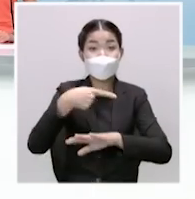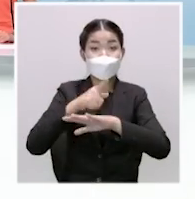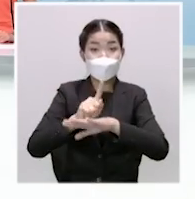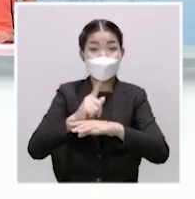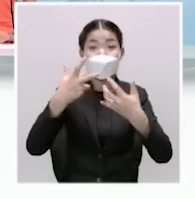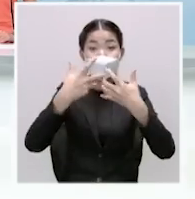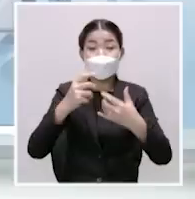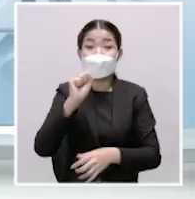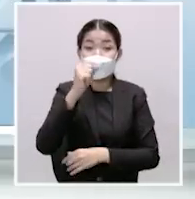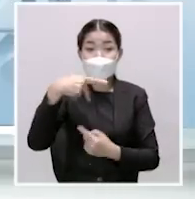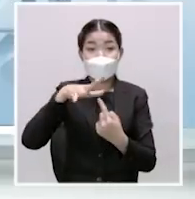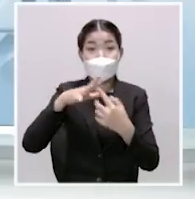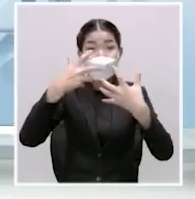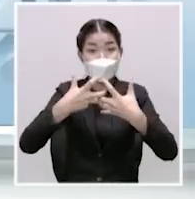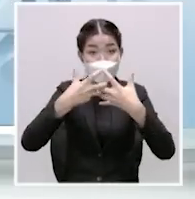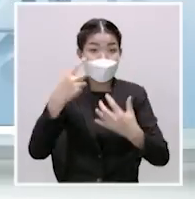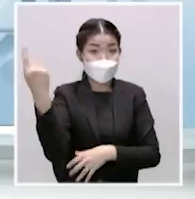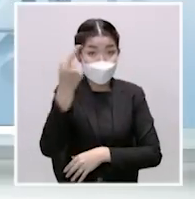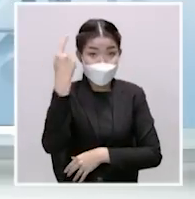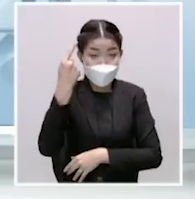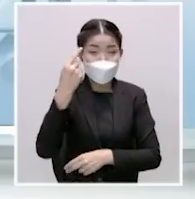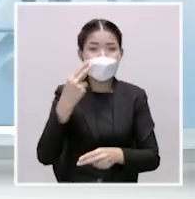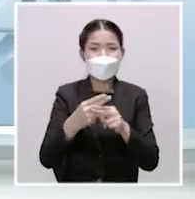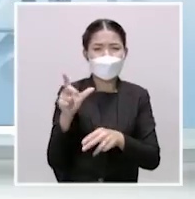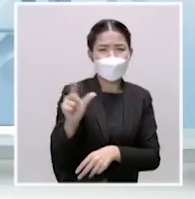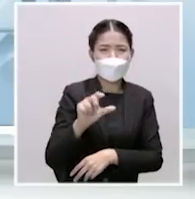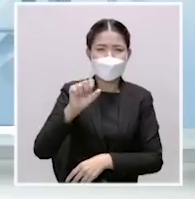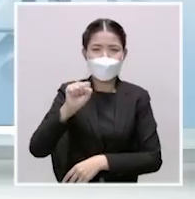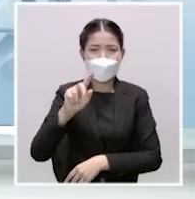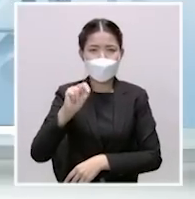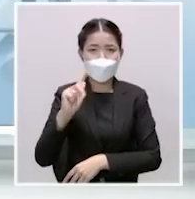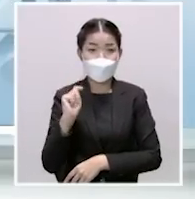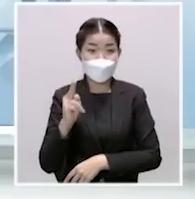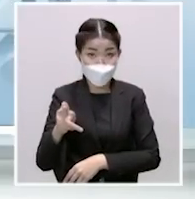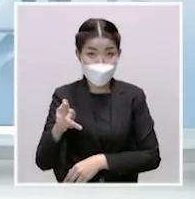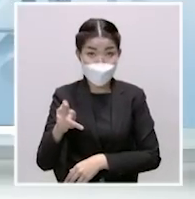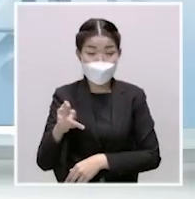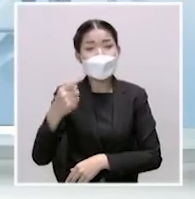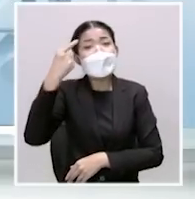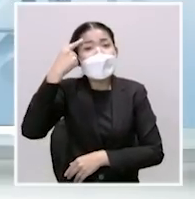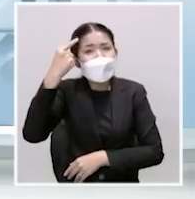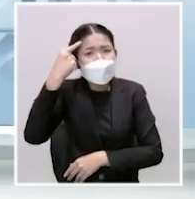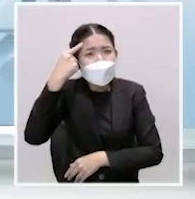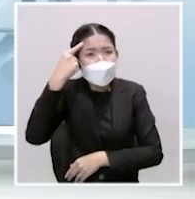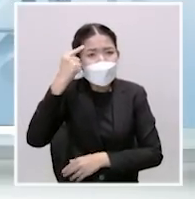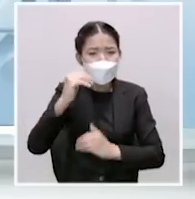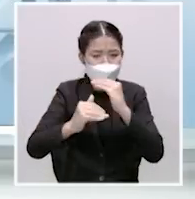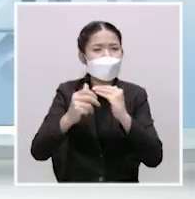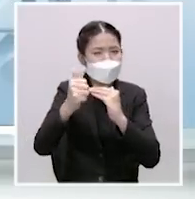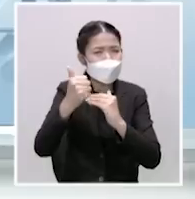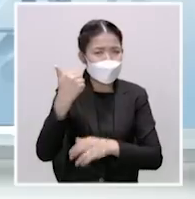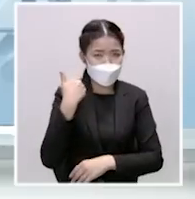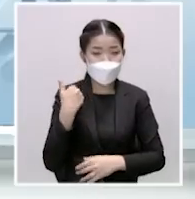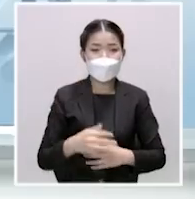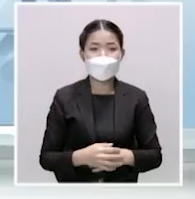สดิ์ประธานสภาอุตสาหกรรมการท่องเที่ยวแห่งประเทศไทยสทท.นะคะก็เชื่อว่าแนวโน้มจะเป็นทิศทางที่ดีขึ้นนะคะแต่ว่า